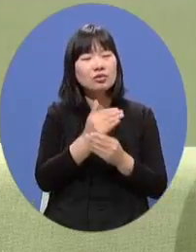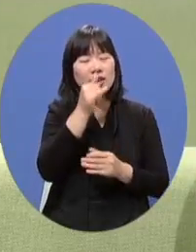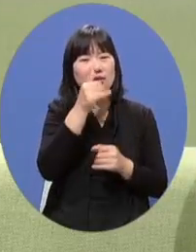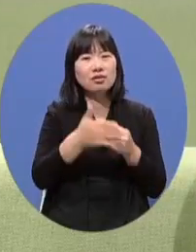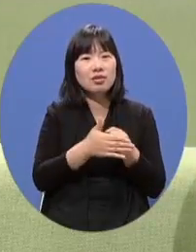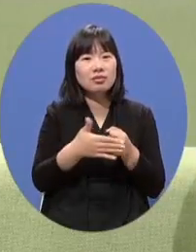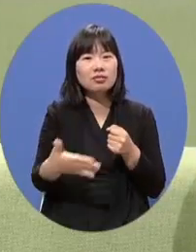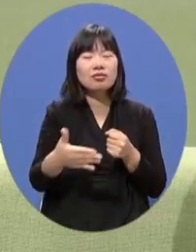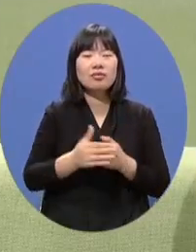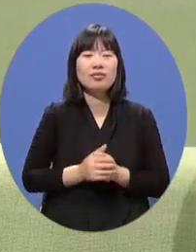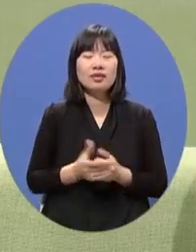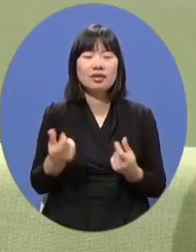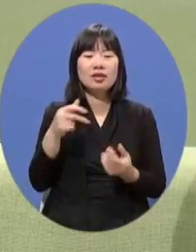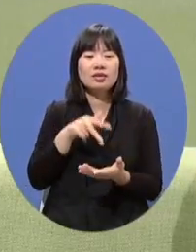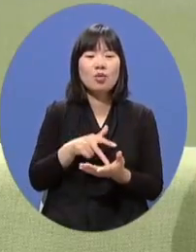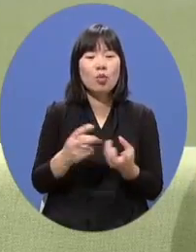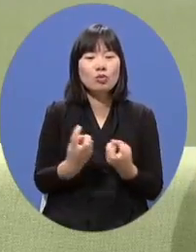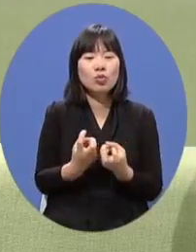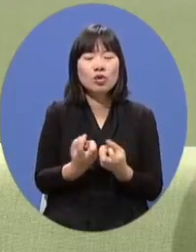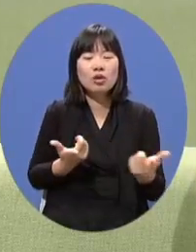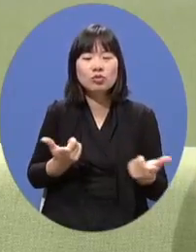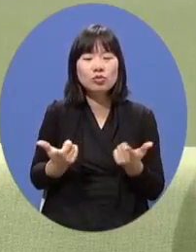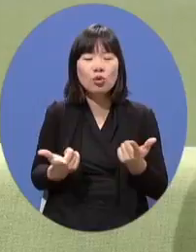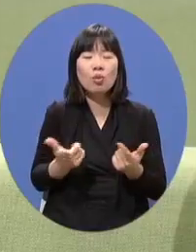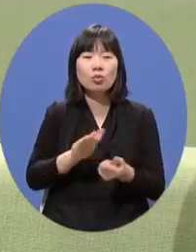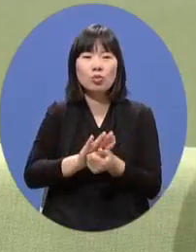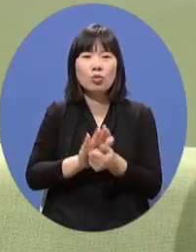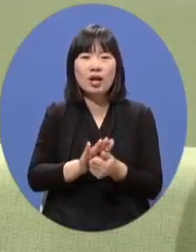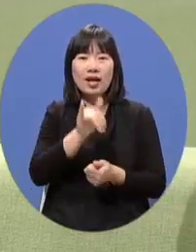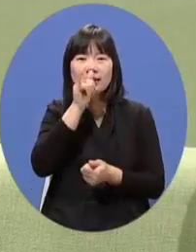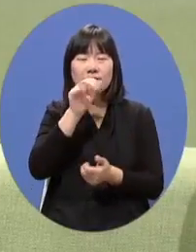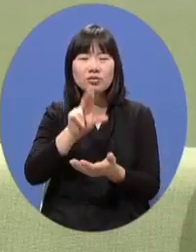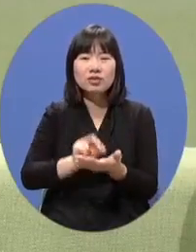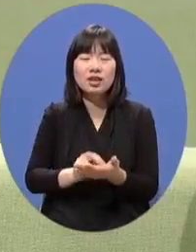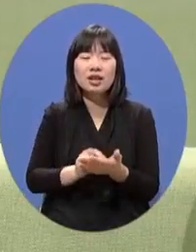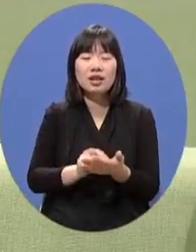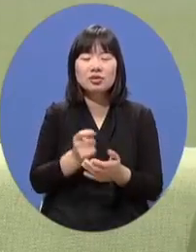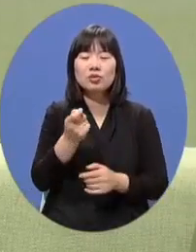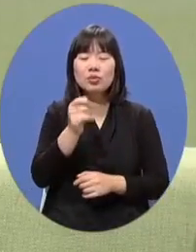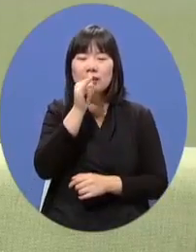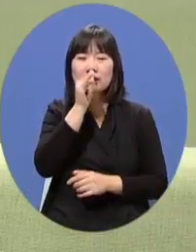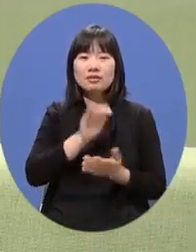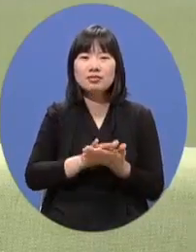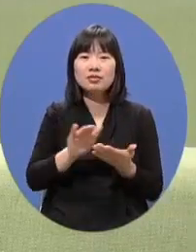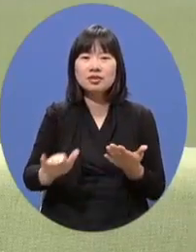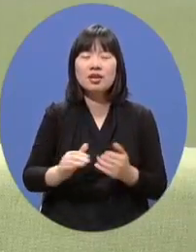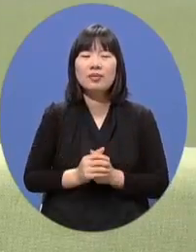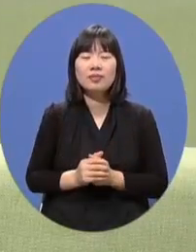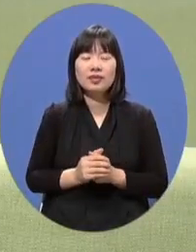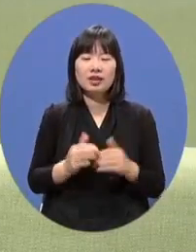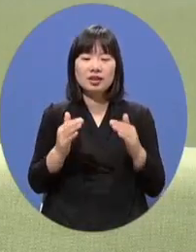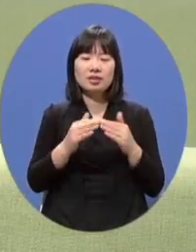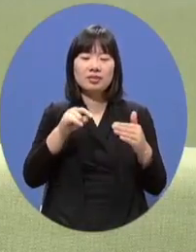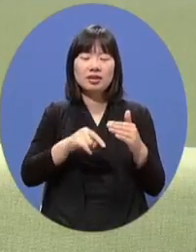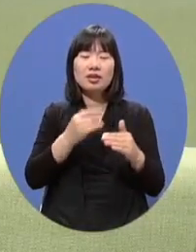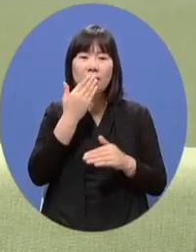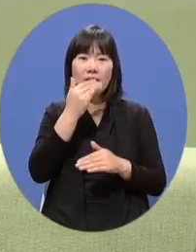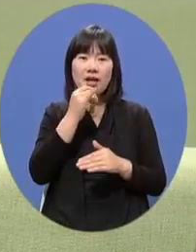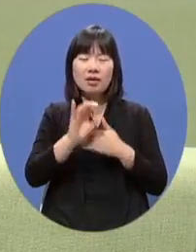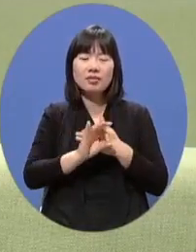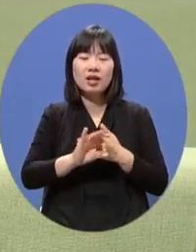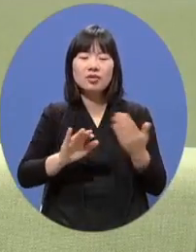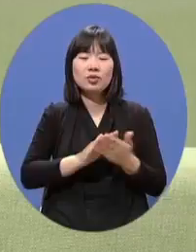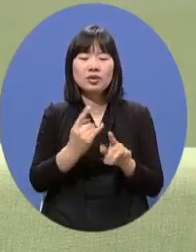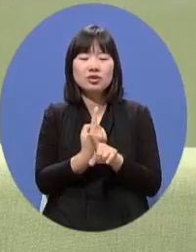있기 때문에요. 이런 부분을 어떻게 우리가 조정해 줄 거냐에 대한 문제가 이제 좀 있습니다. 그래서 만일 집에서 하신다면 우리가